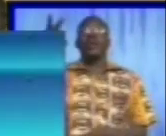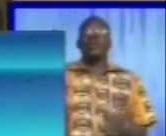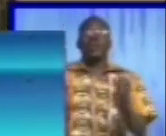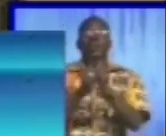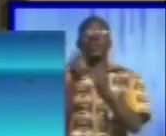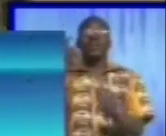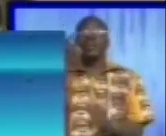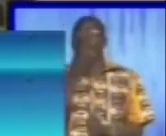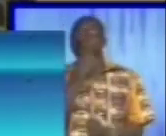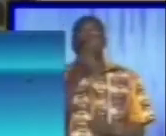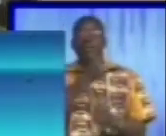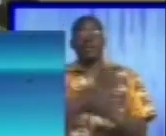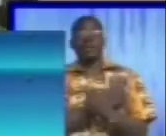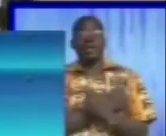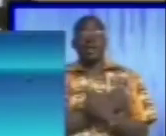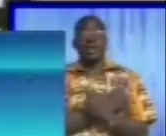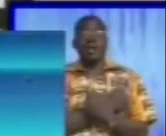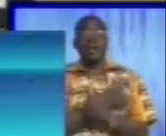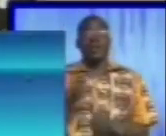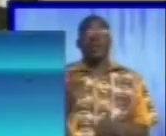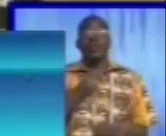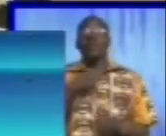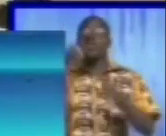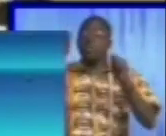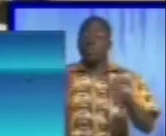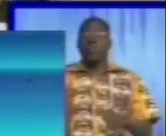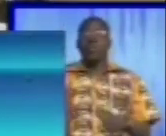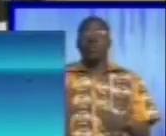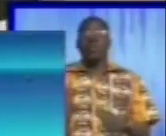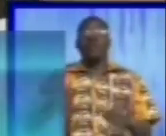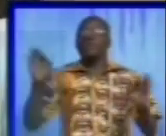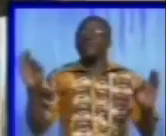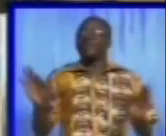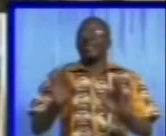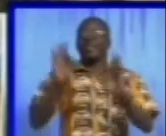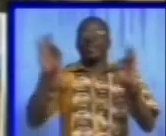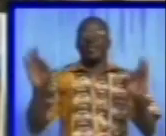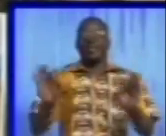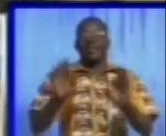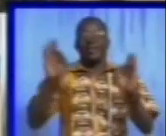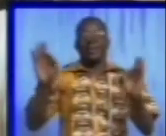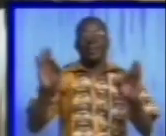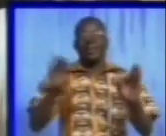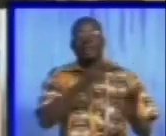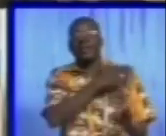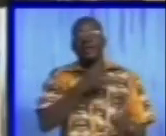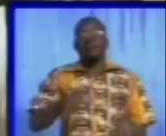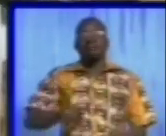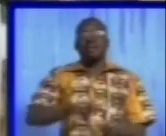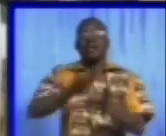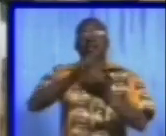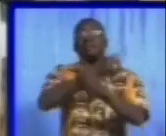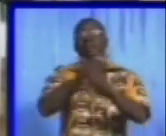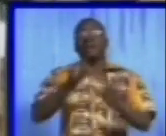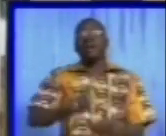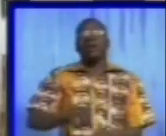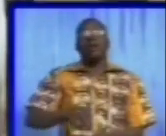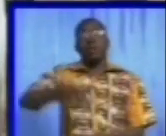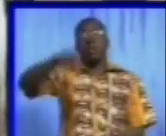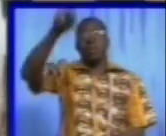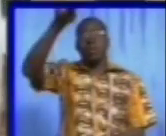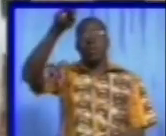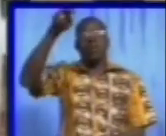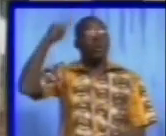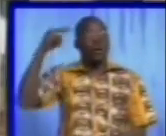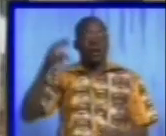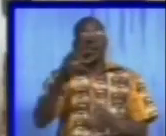chair, nous pouvons au moins le féliciter, élever très haut les bras